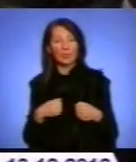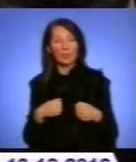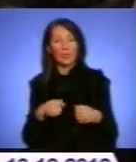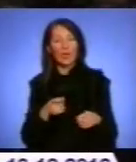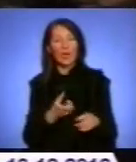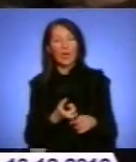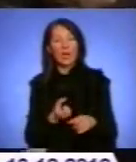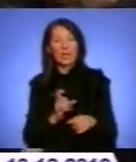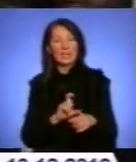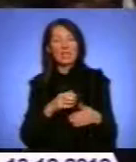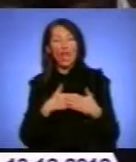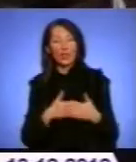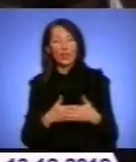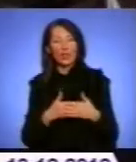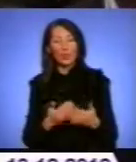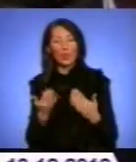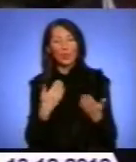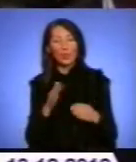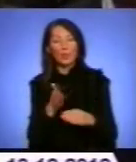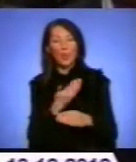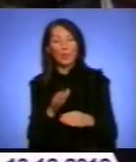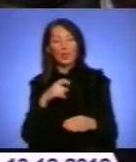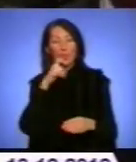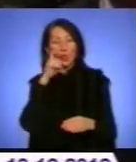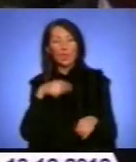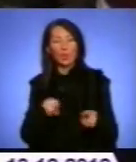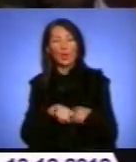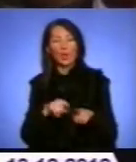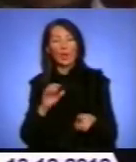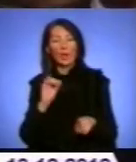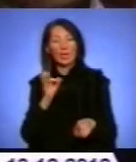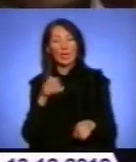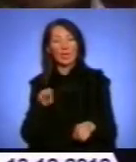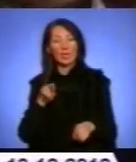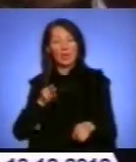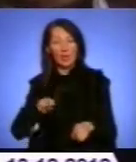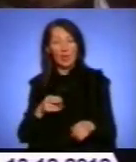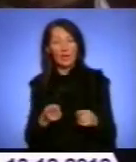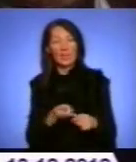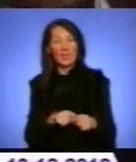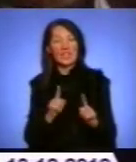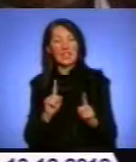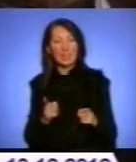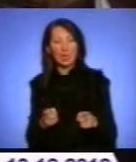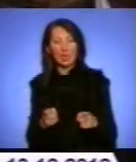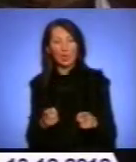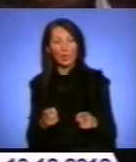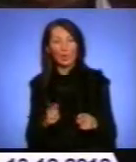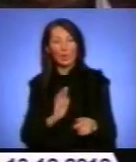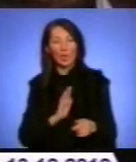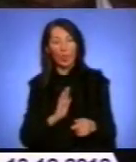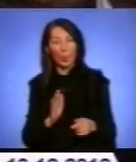значно активізувати стосунки між Україною і Індією, які дійсно